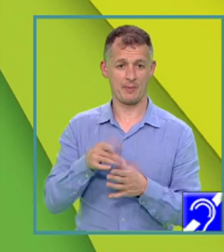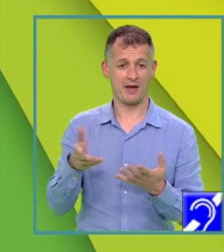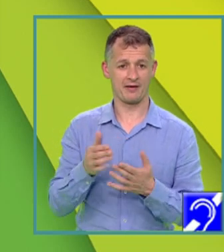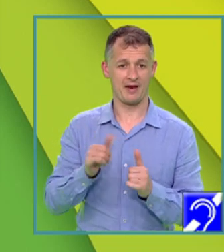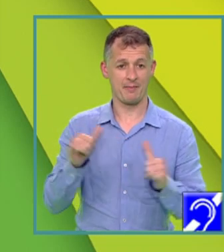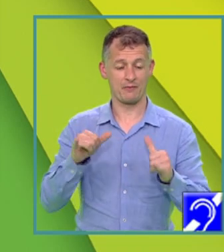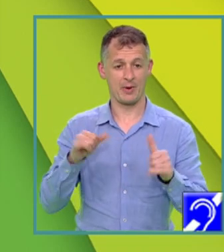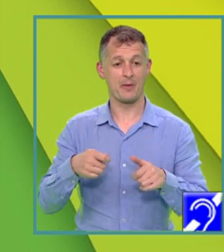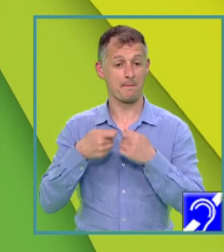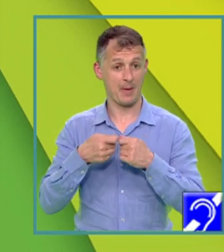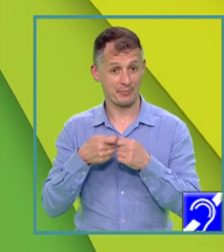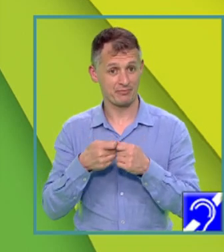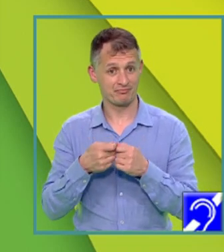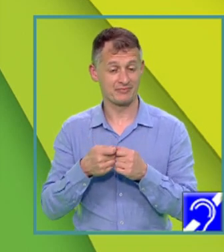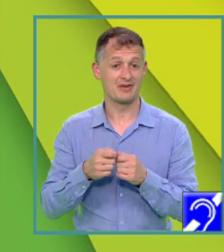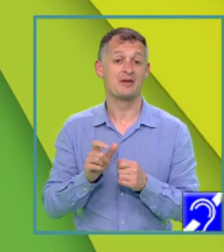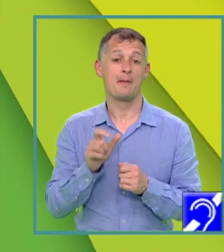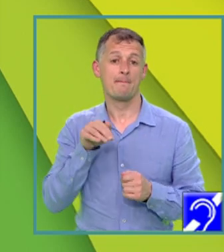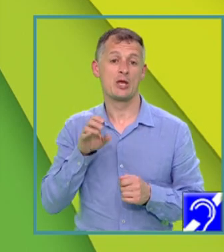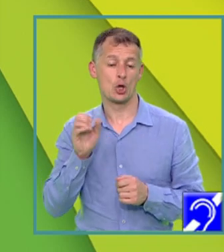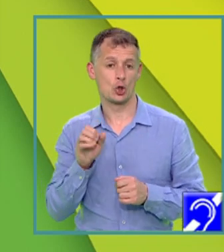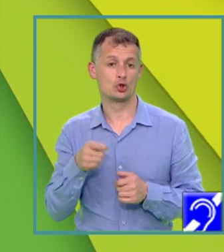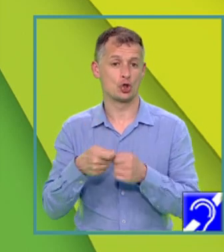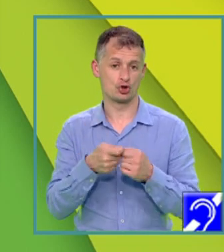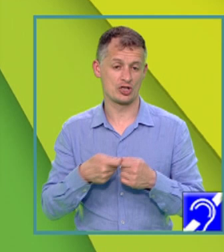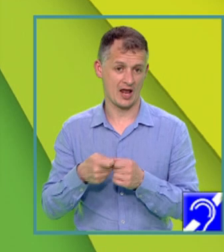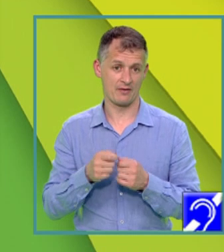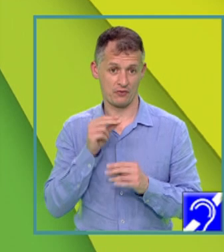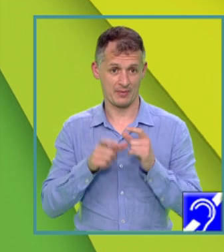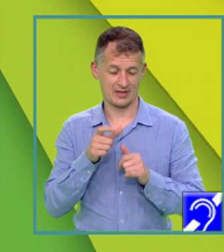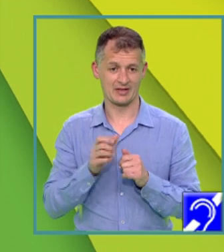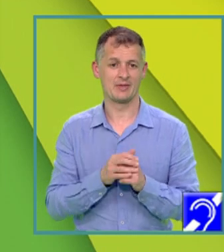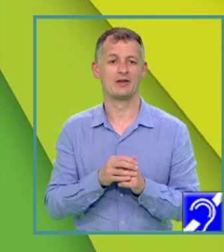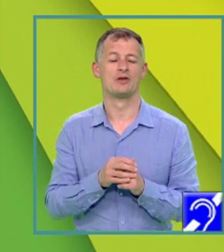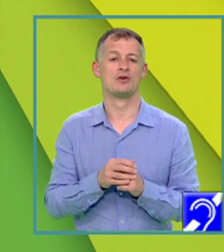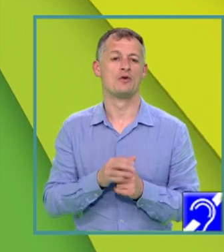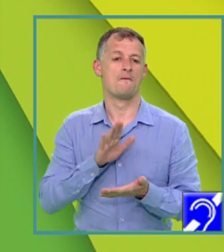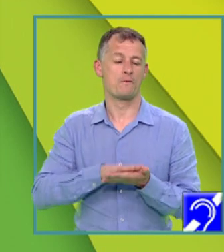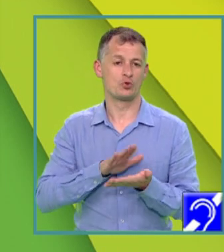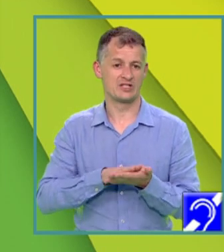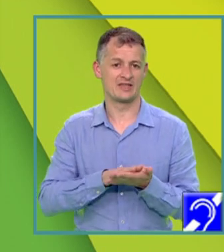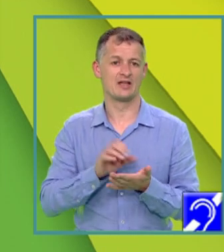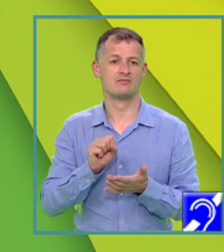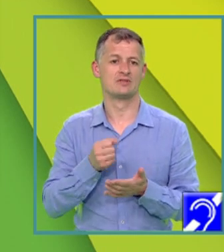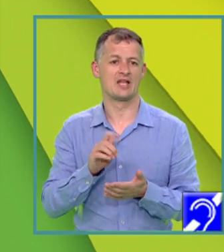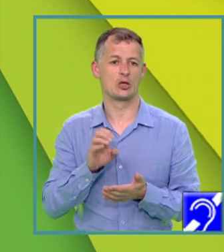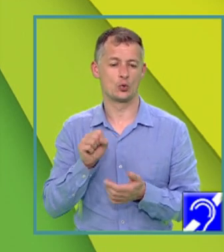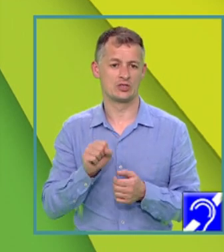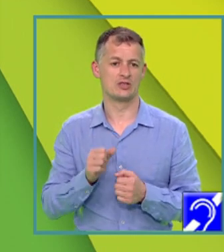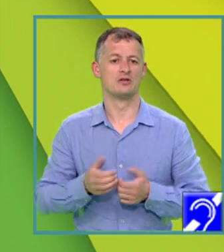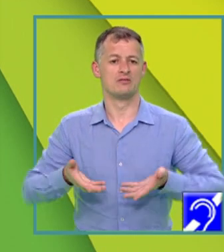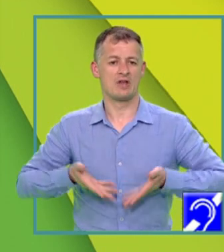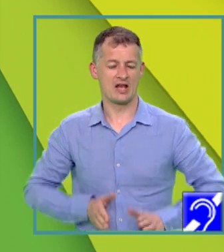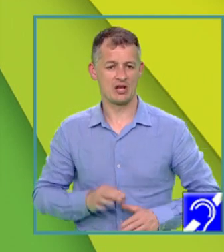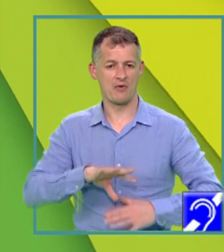performează membrii la nivel microsocial. Și anume, vorbind despre funcția de status, ne naștem în cadrul unei